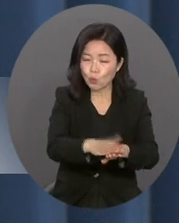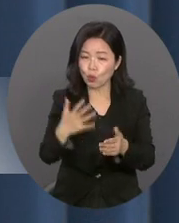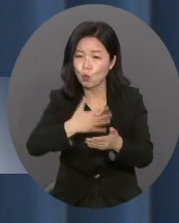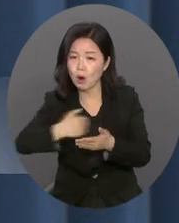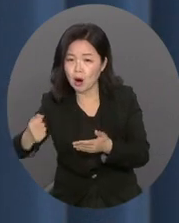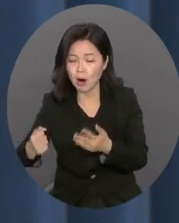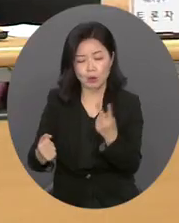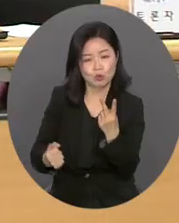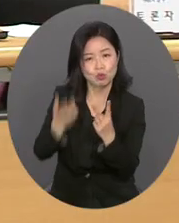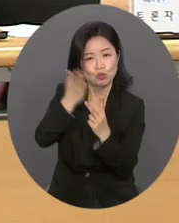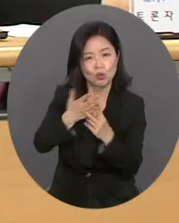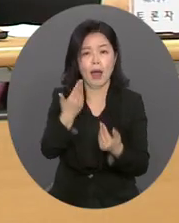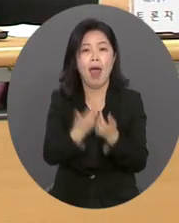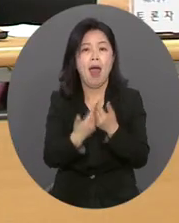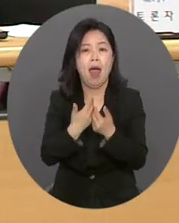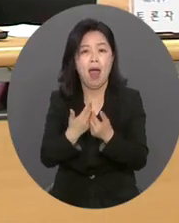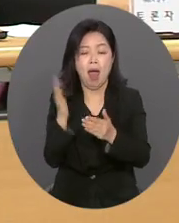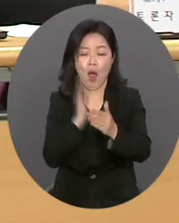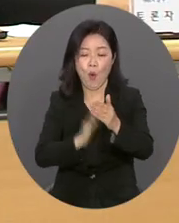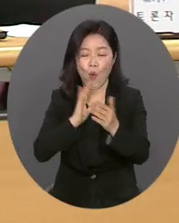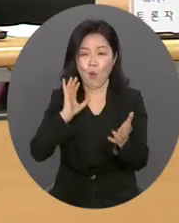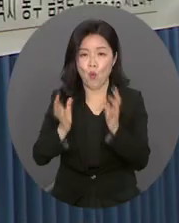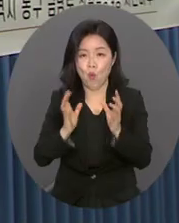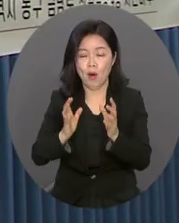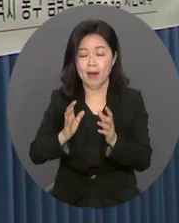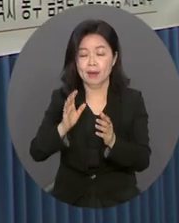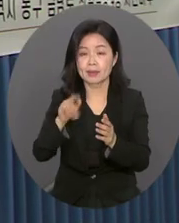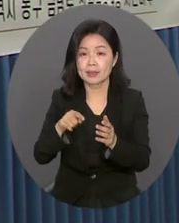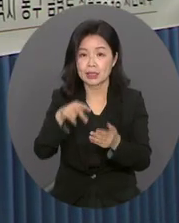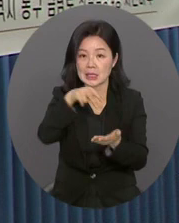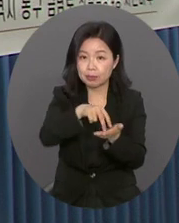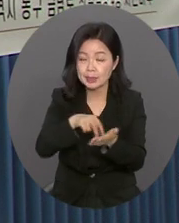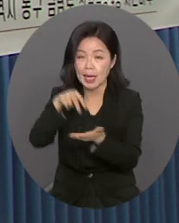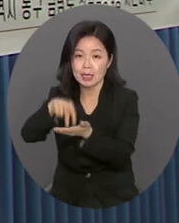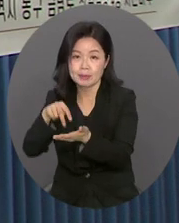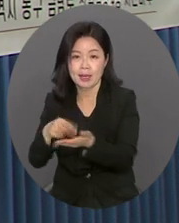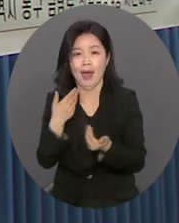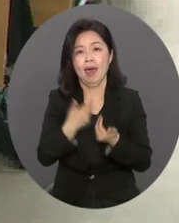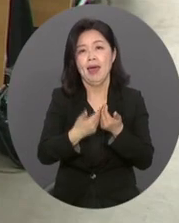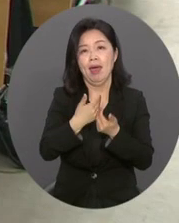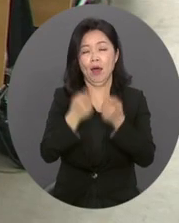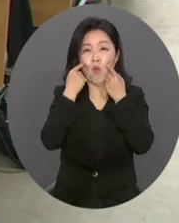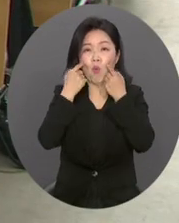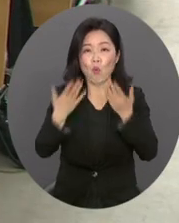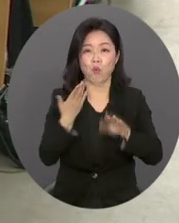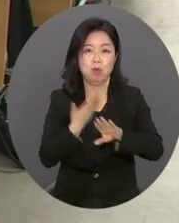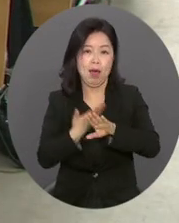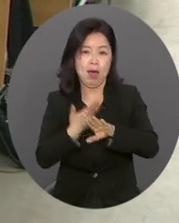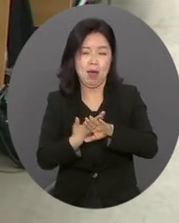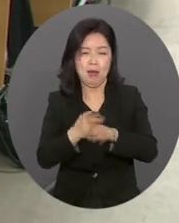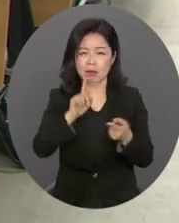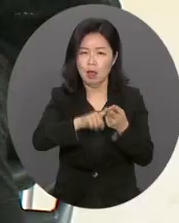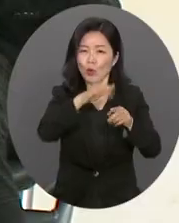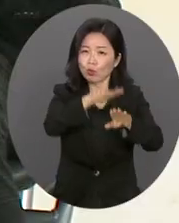않고 있습니다. 공론화를 위해 열린 시민토론회에서도 양측의 시각차는 분명하게 드러났습니다. 상무관에 계속 둬야